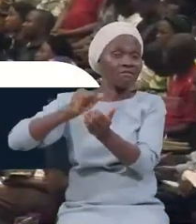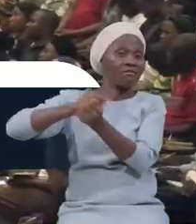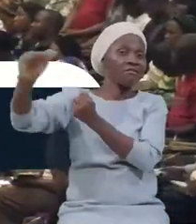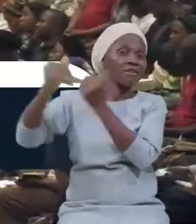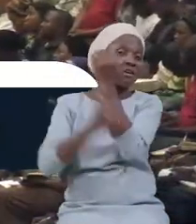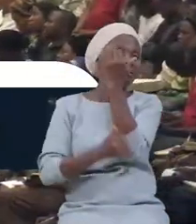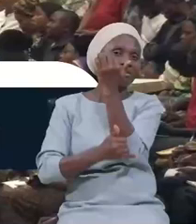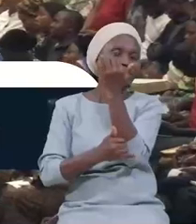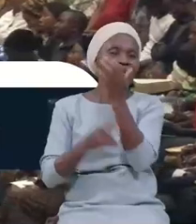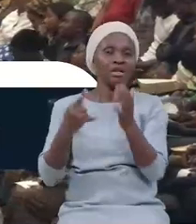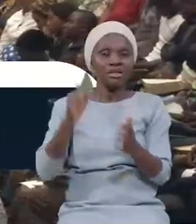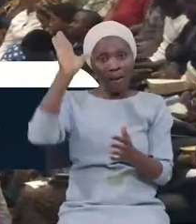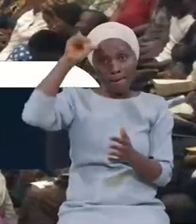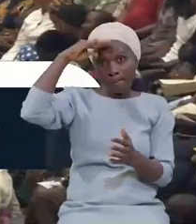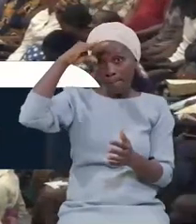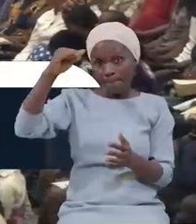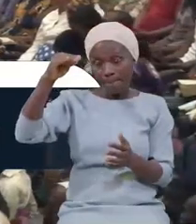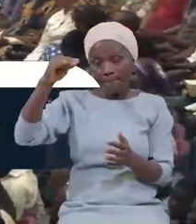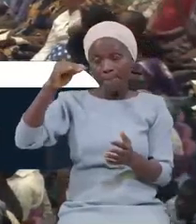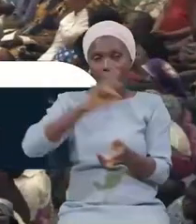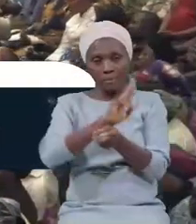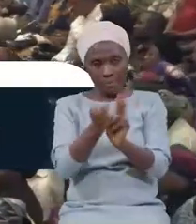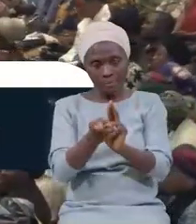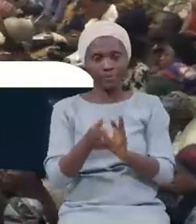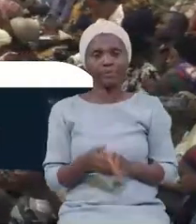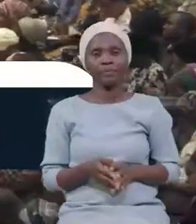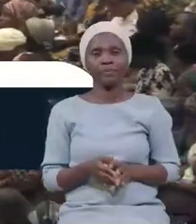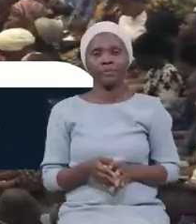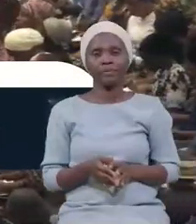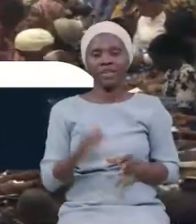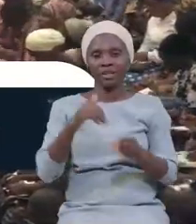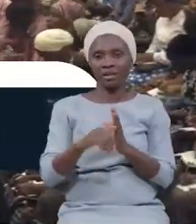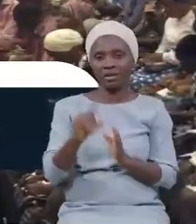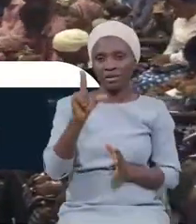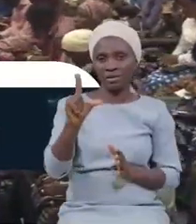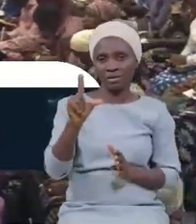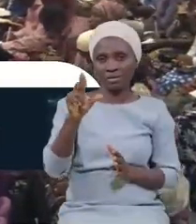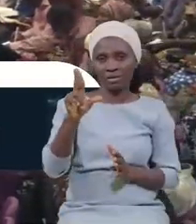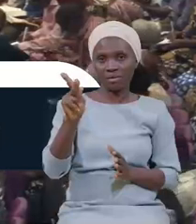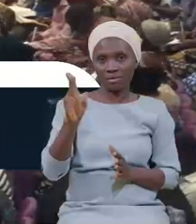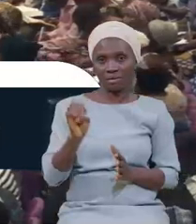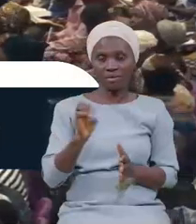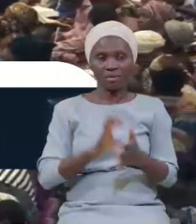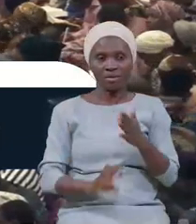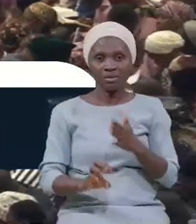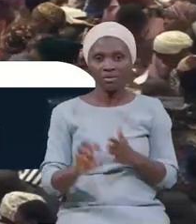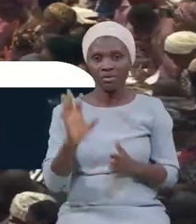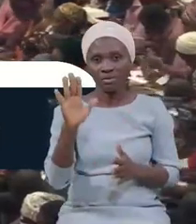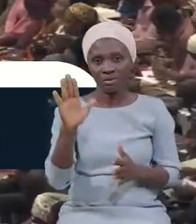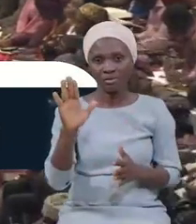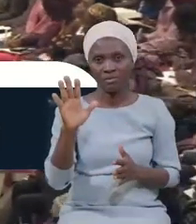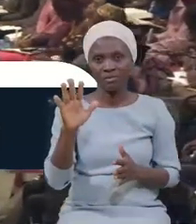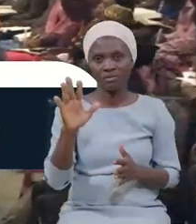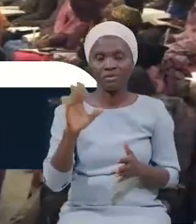prodigue doit se repentir. La repentance du prodigue. Luc au chapitre 15,